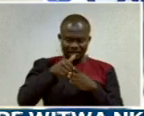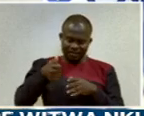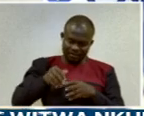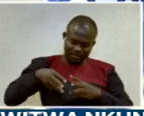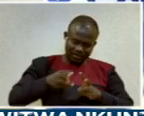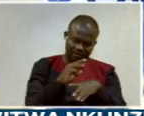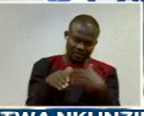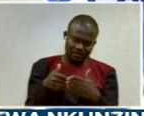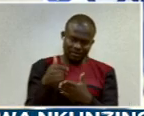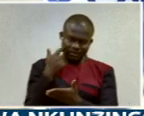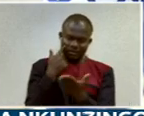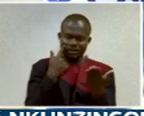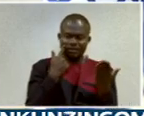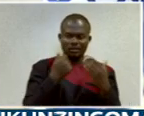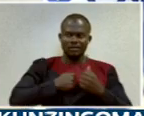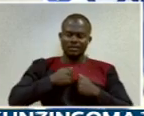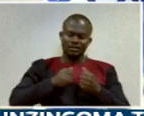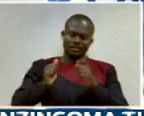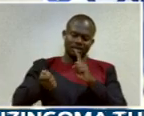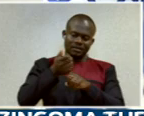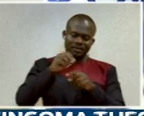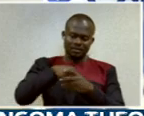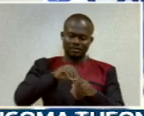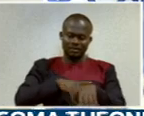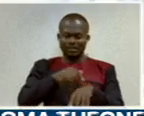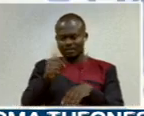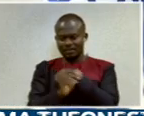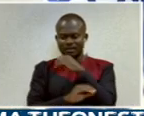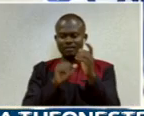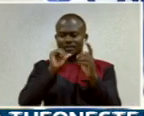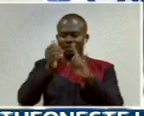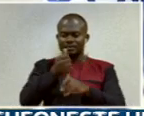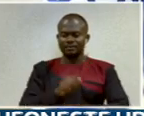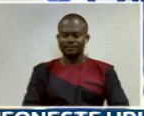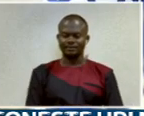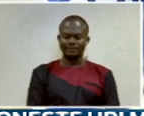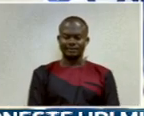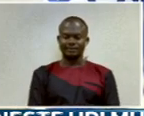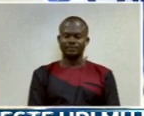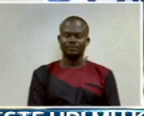buryo bwatumye u Rwanda rubigeraho mu gihe ibindi bihugu bitarabigeraho.